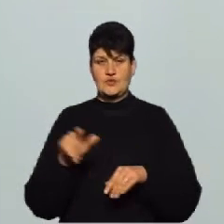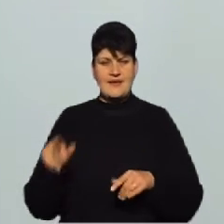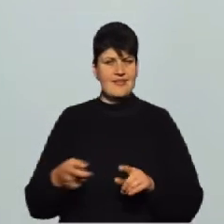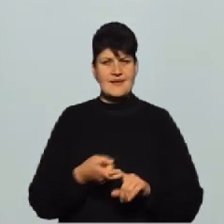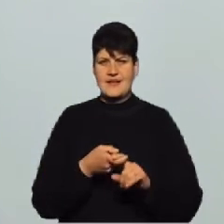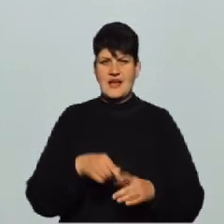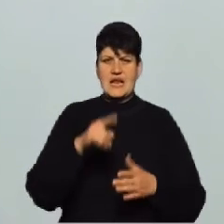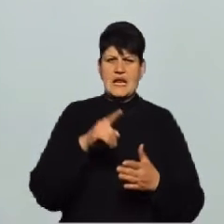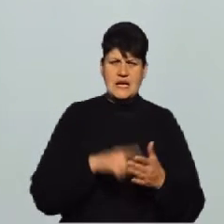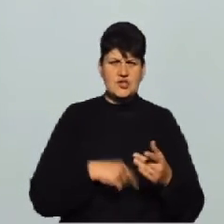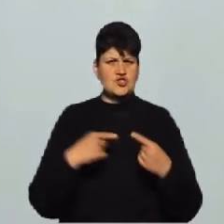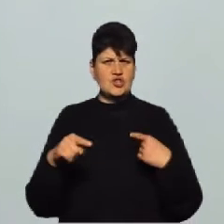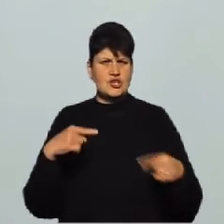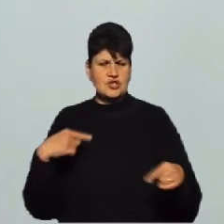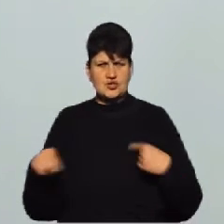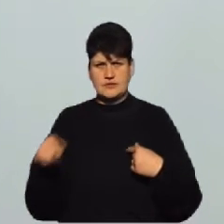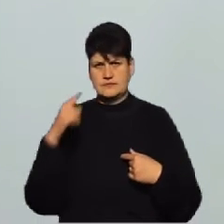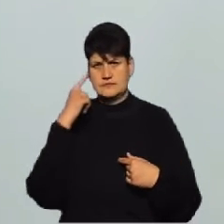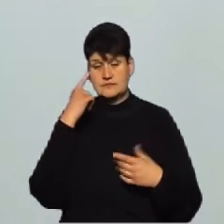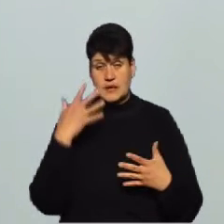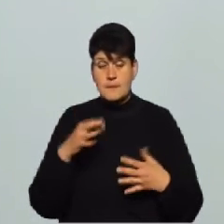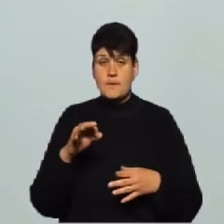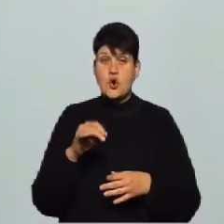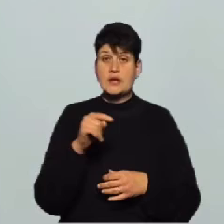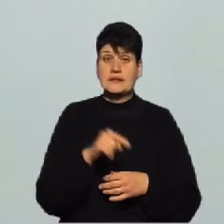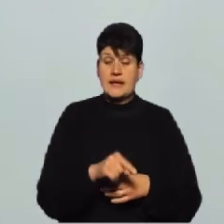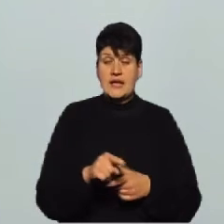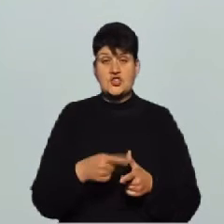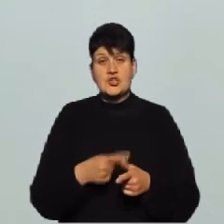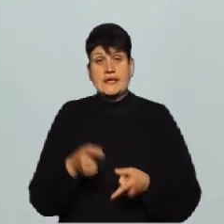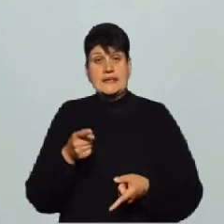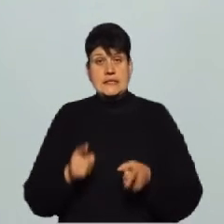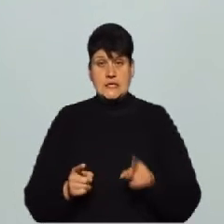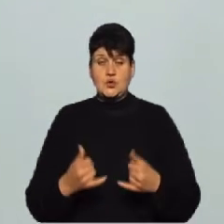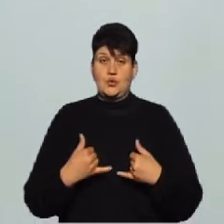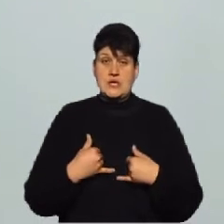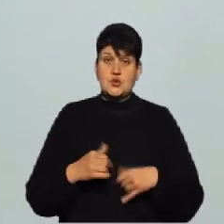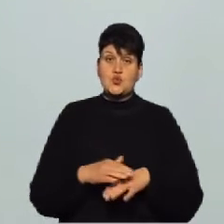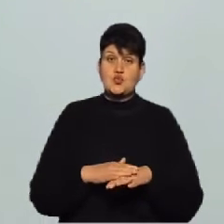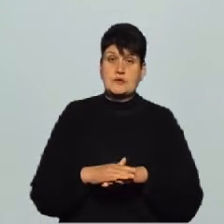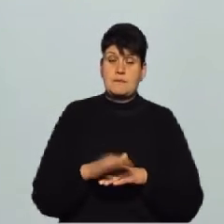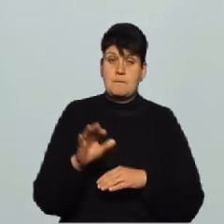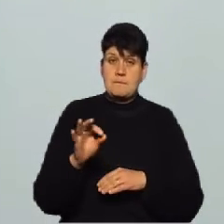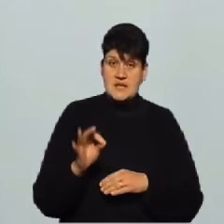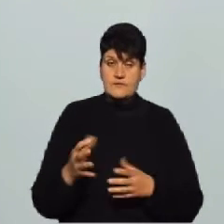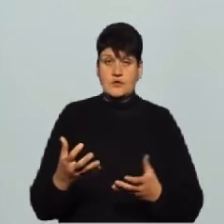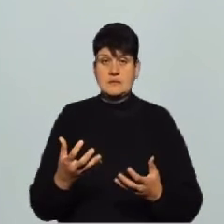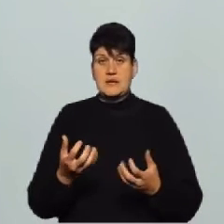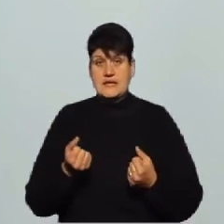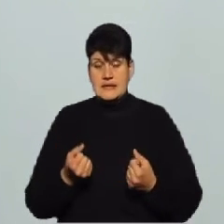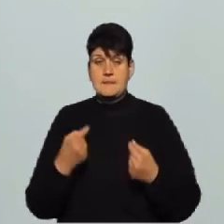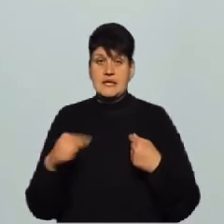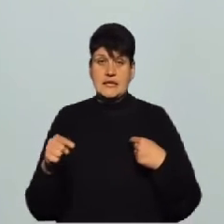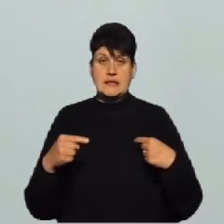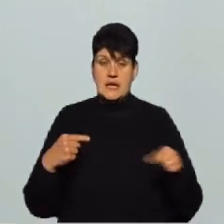переконань. Власне, про те, чи дійсно в нас суспільство з прийняттям інакшості справляється. Ми про це поговоримо